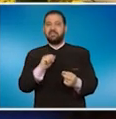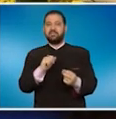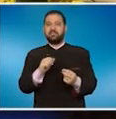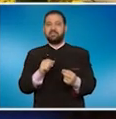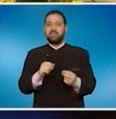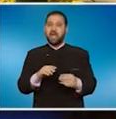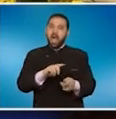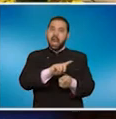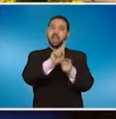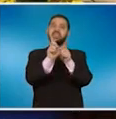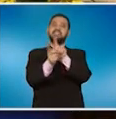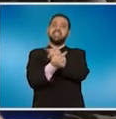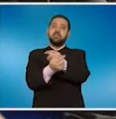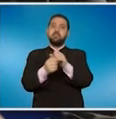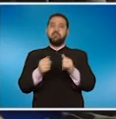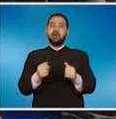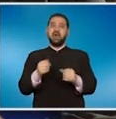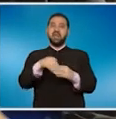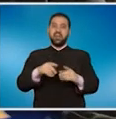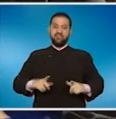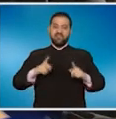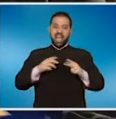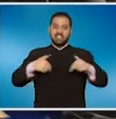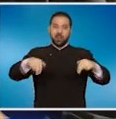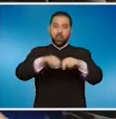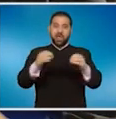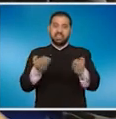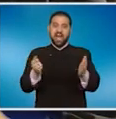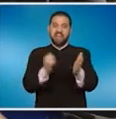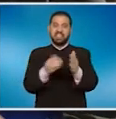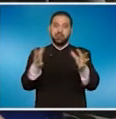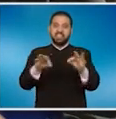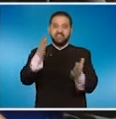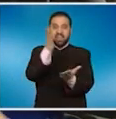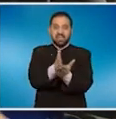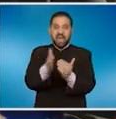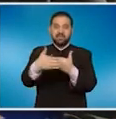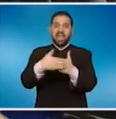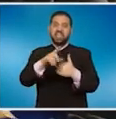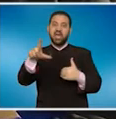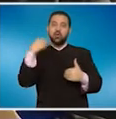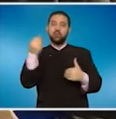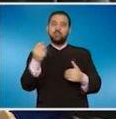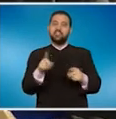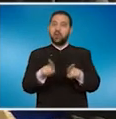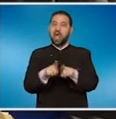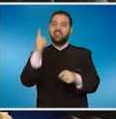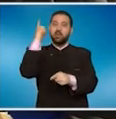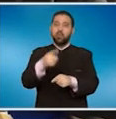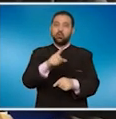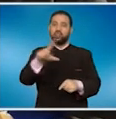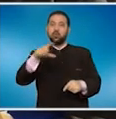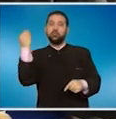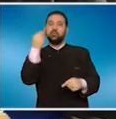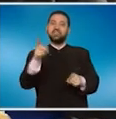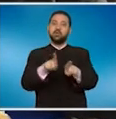al transferului acestei drepte credințe în viața noastră, care trebuie să fie dreaptă înainte lui Dumnezeu, adică conformă cu poruncile dumnezeiești